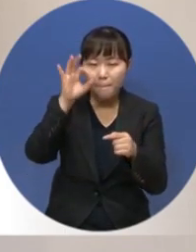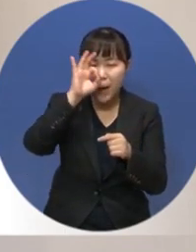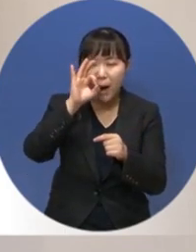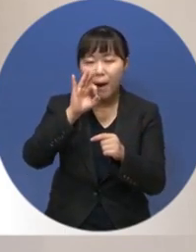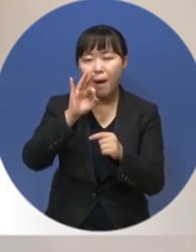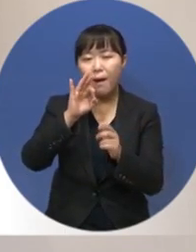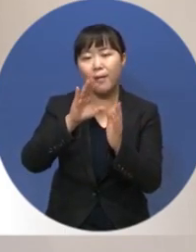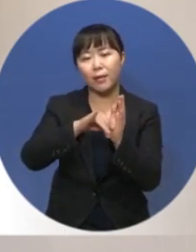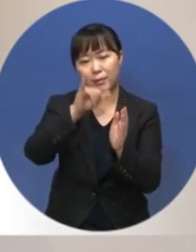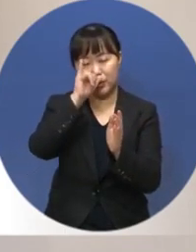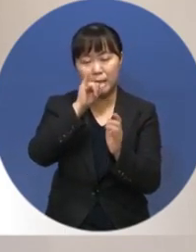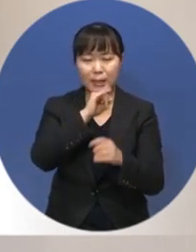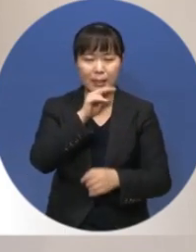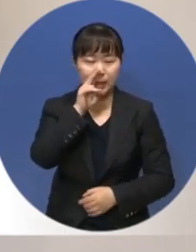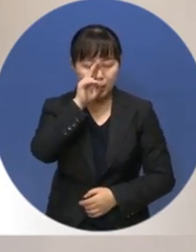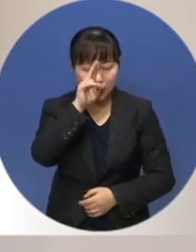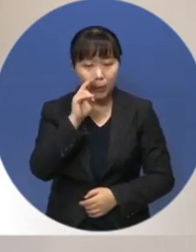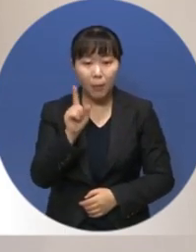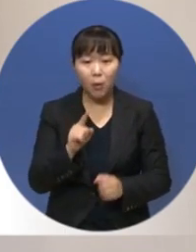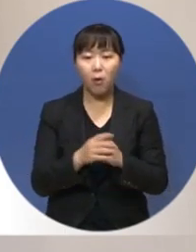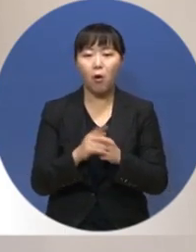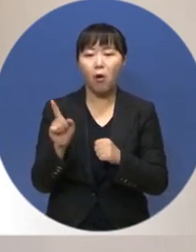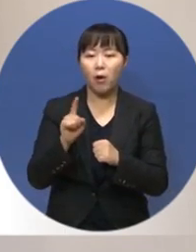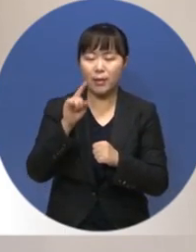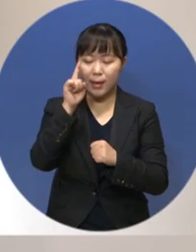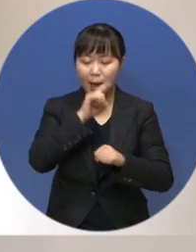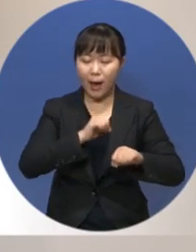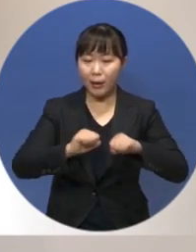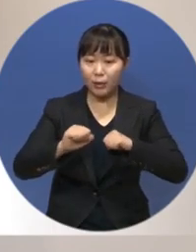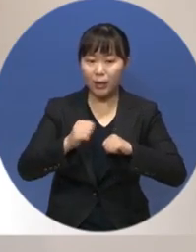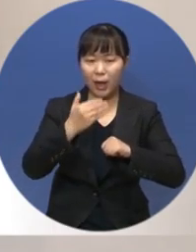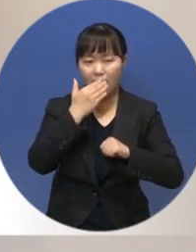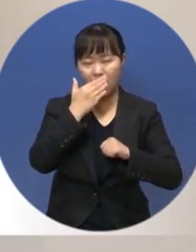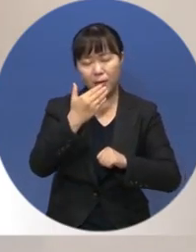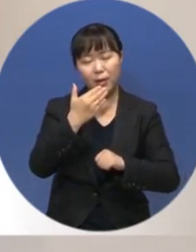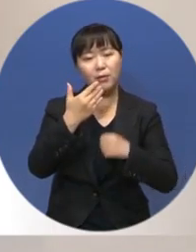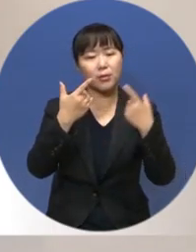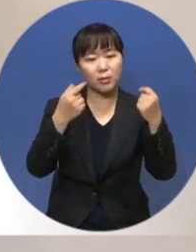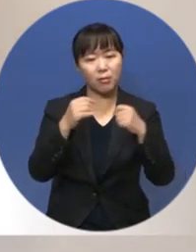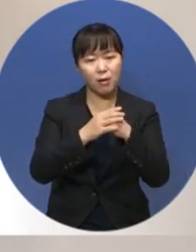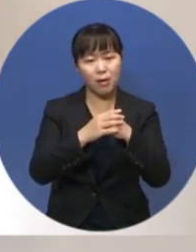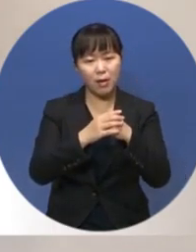때가 있습니다. 질투심은 어떤 악행도 가능하게 하는데